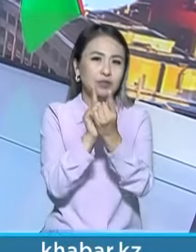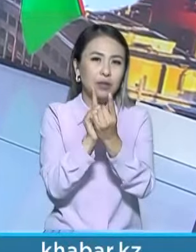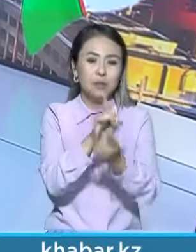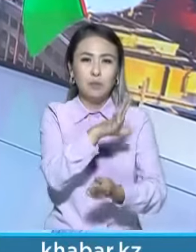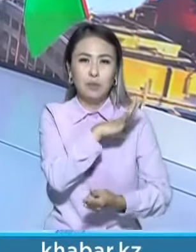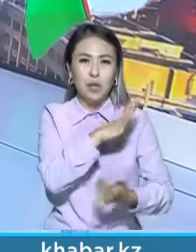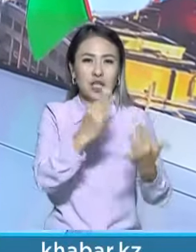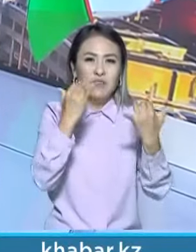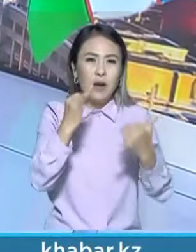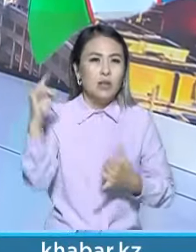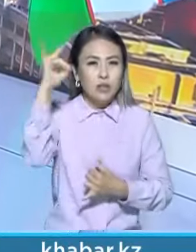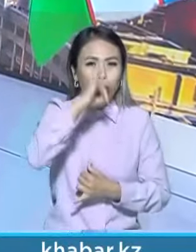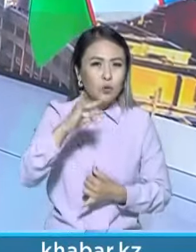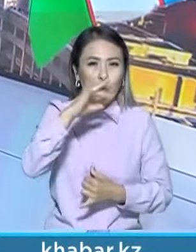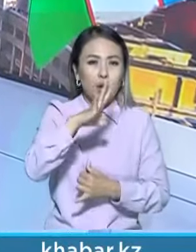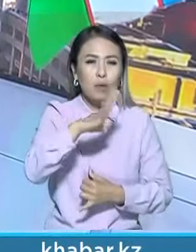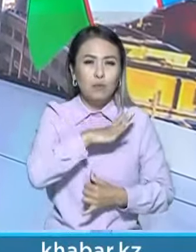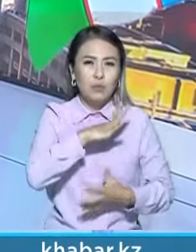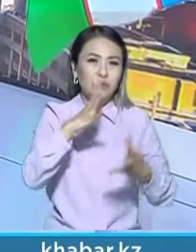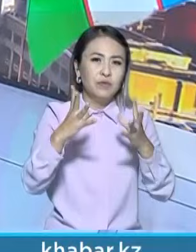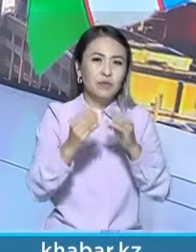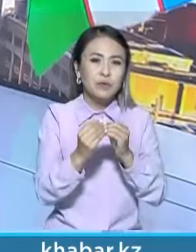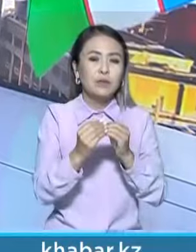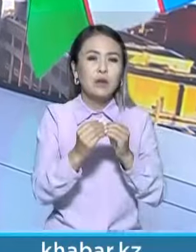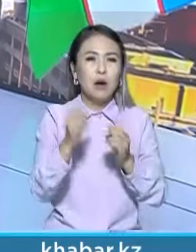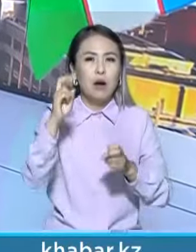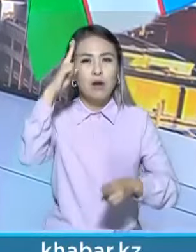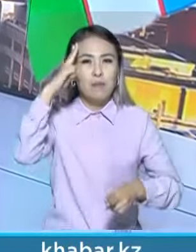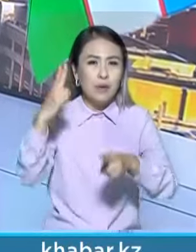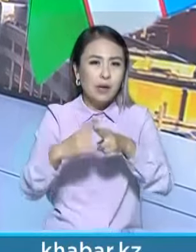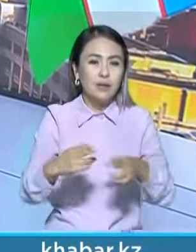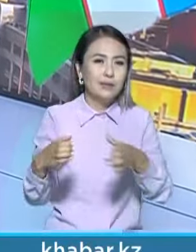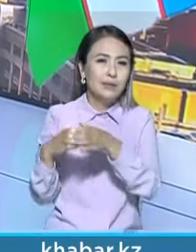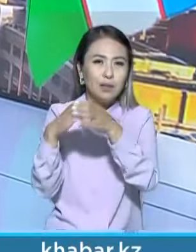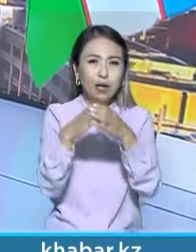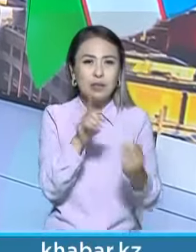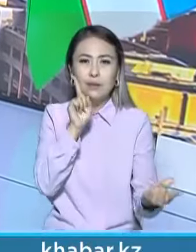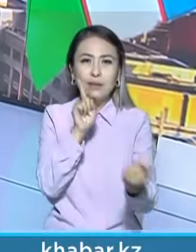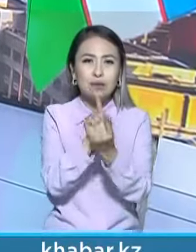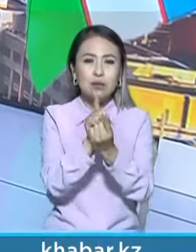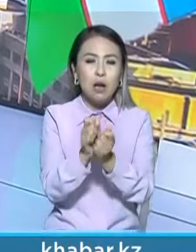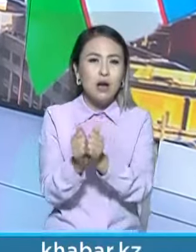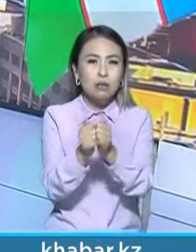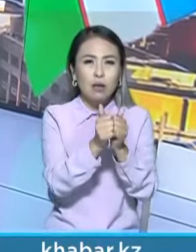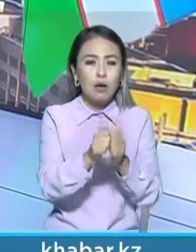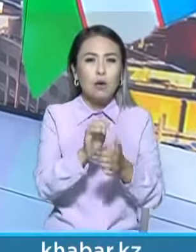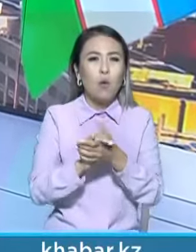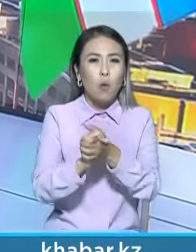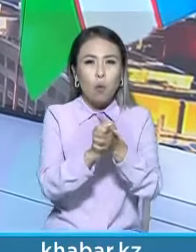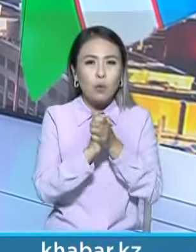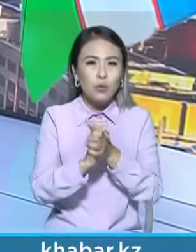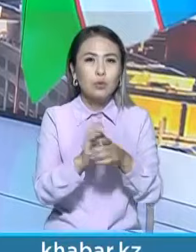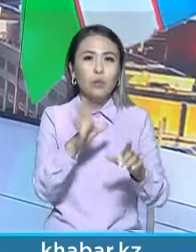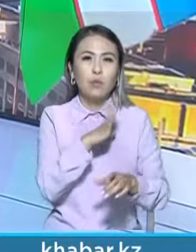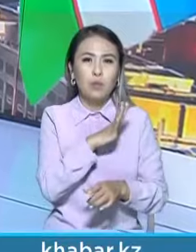өтті. Тарихы тамырлас, тағдырлас, ала шапанды ағайын делегациясымен кездесуде тату көршілер арасындағы ыстық